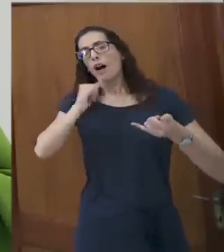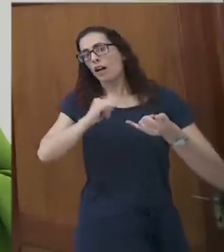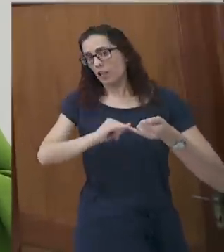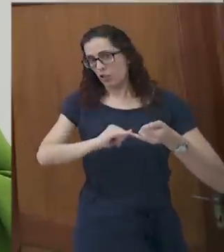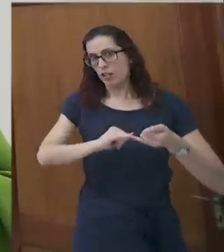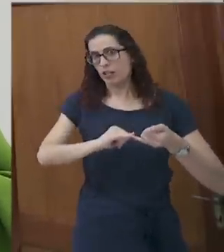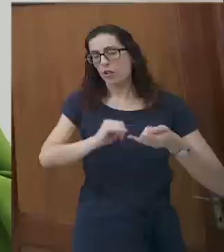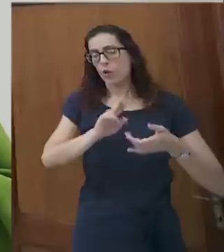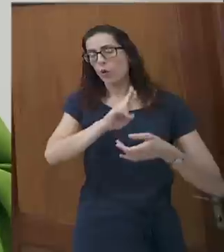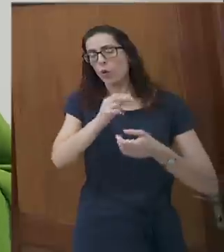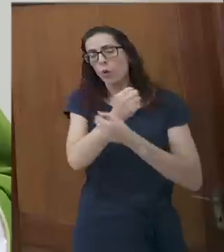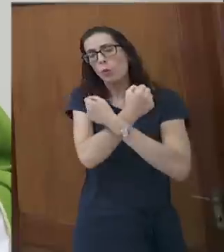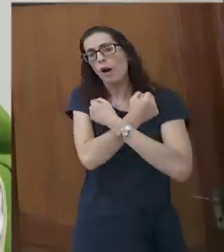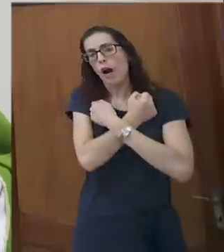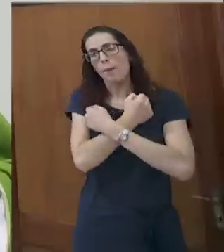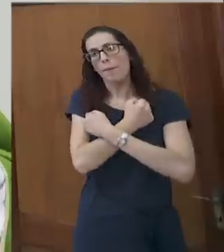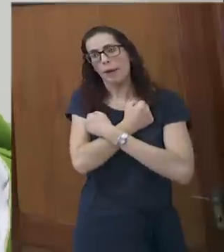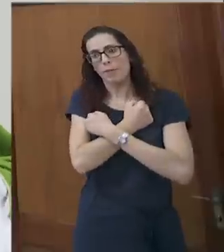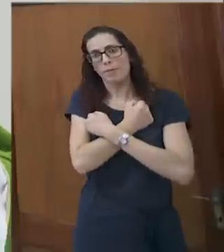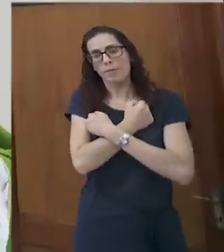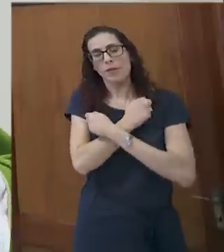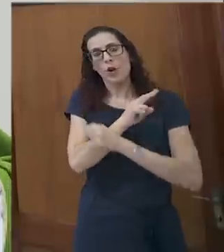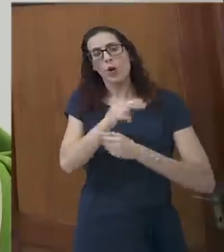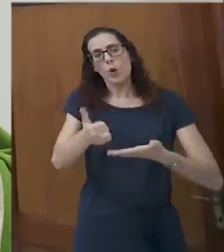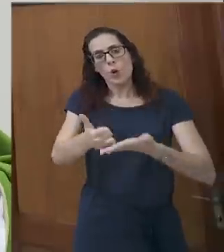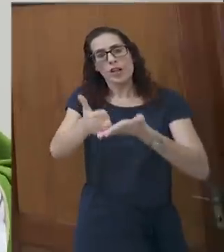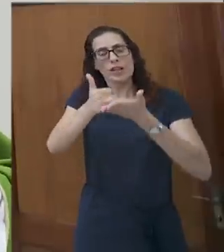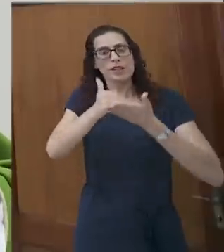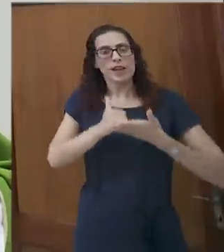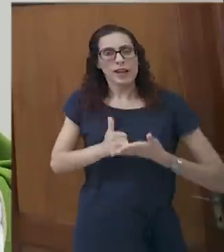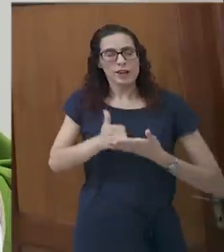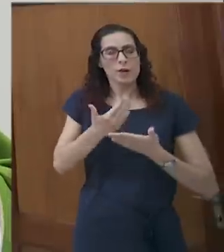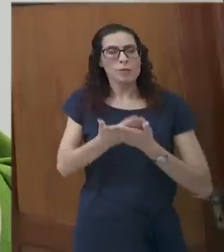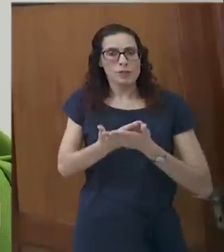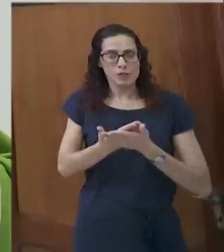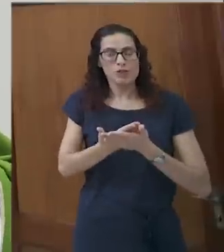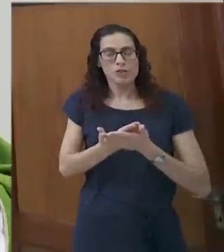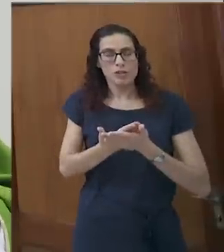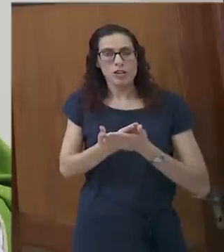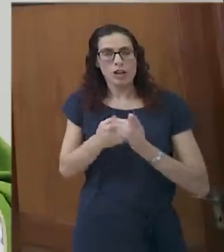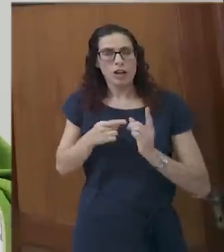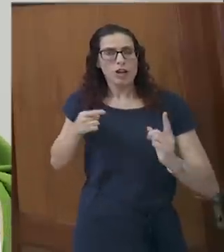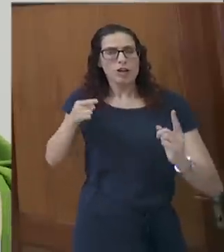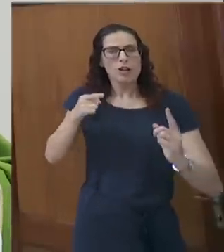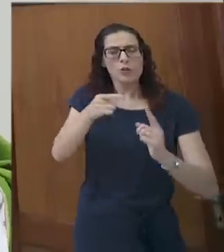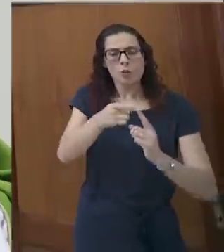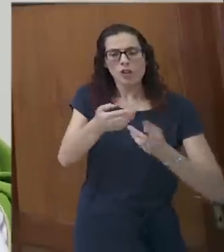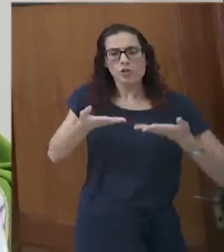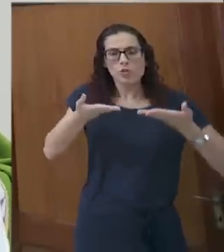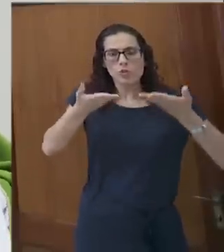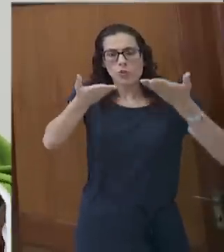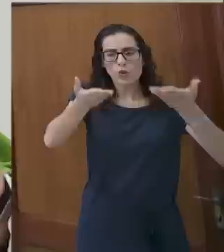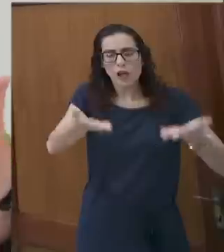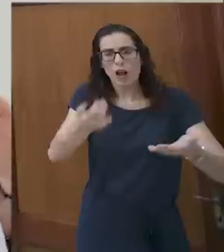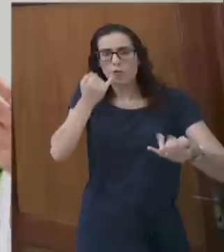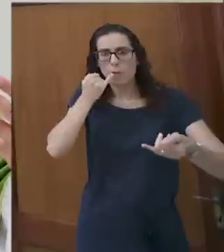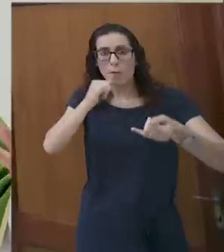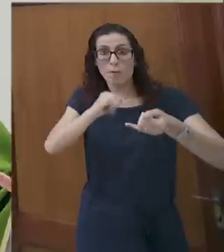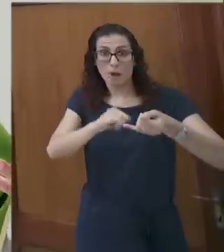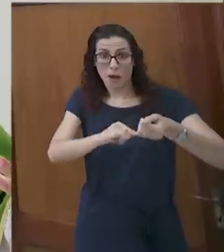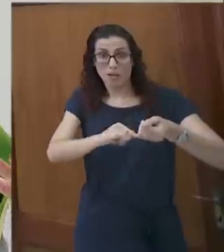ħafna mħabba, u tgħinna biex inwasslu wkoll din il-paċi u l-imħabba ta'